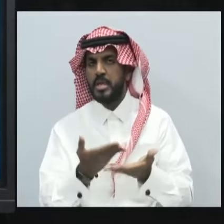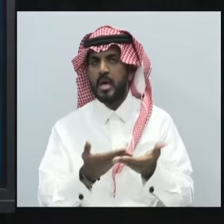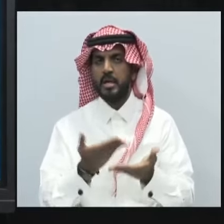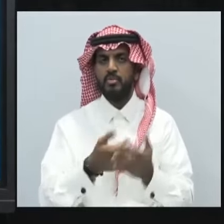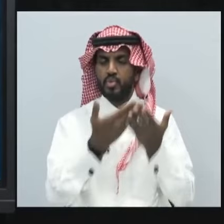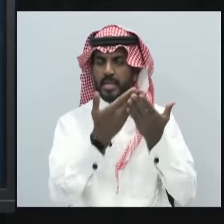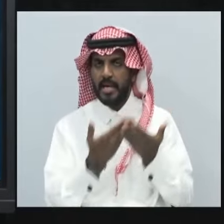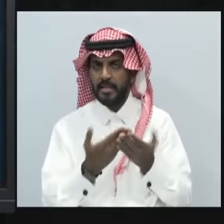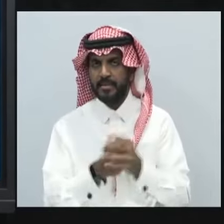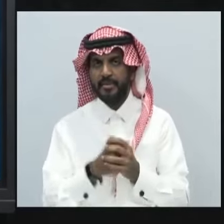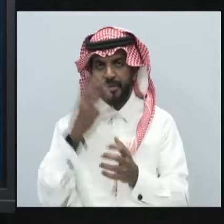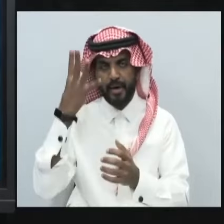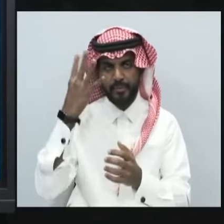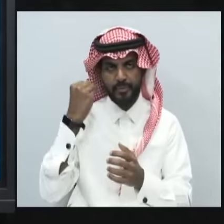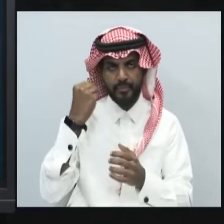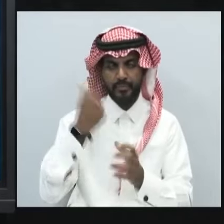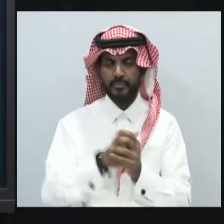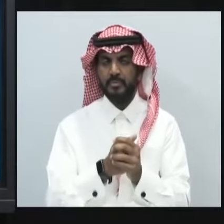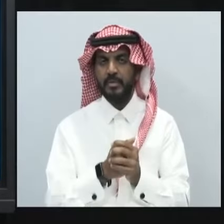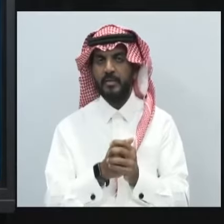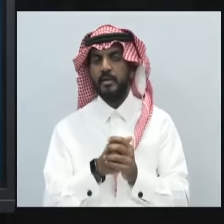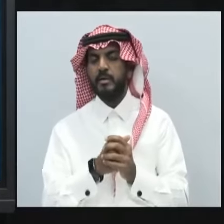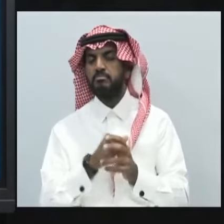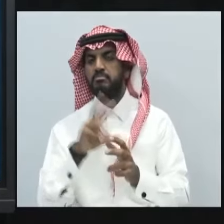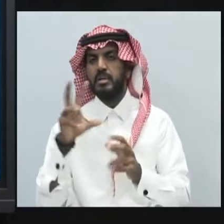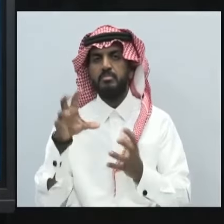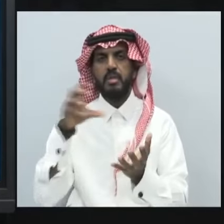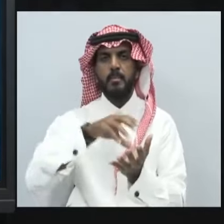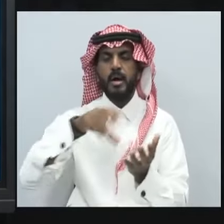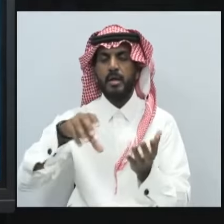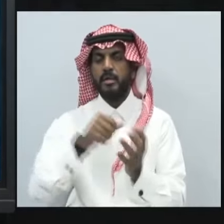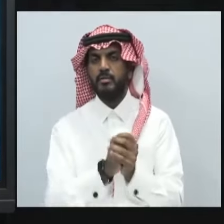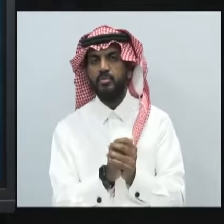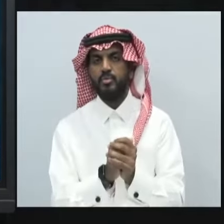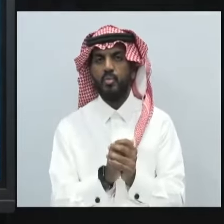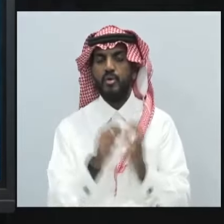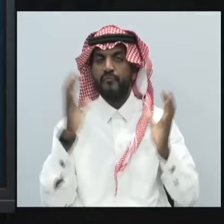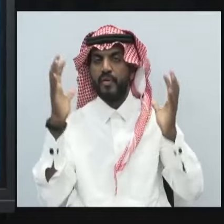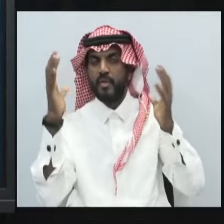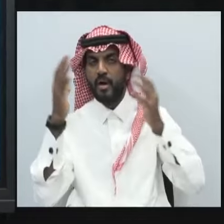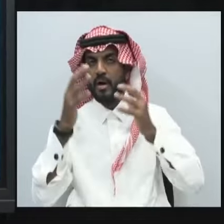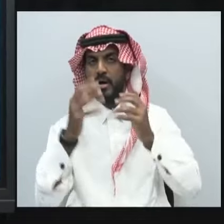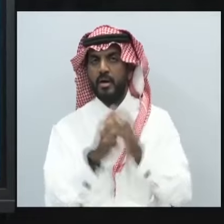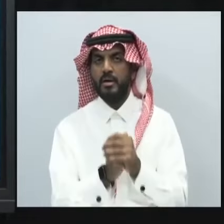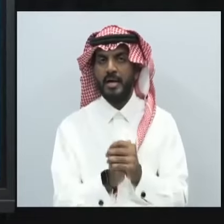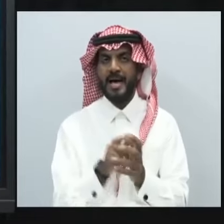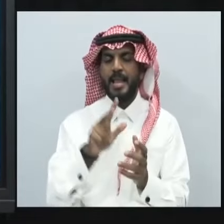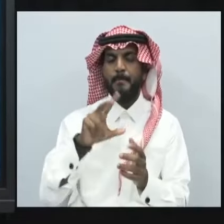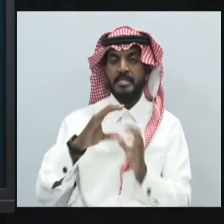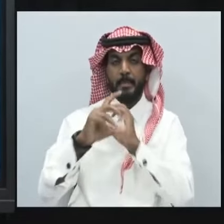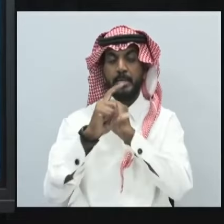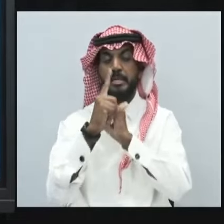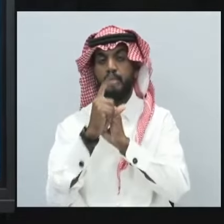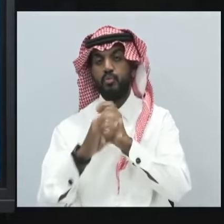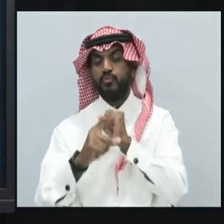ساعدتنا على التعرف على تلك المعالم وكذلك التعرف على الفضاء بشكل افضل المسابيل الفضائيه